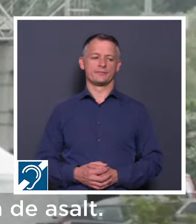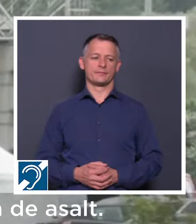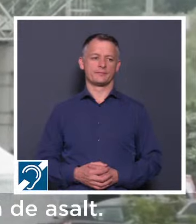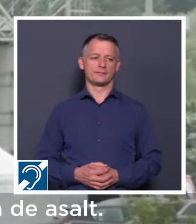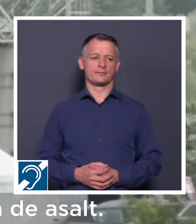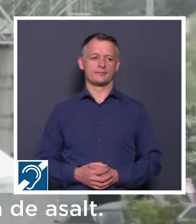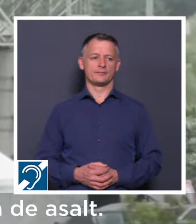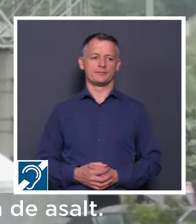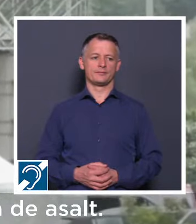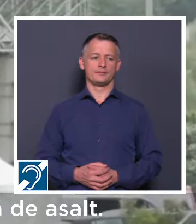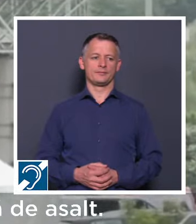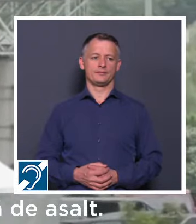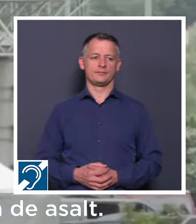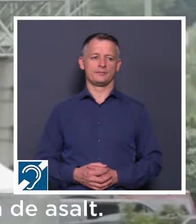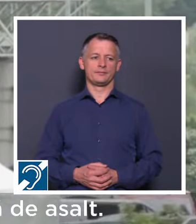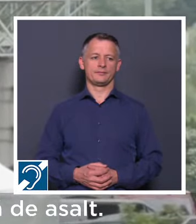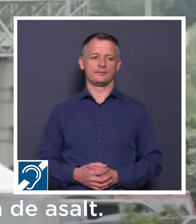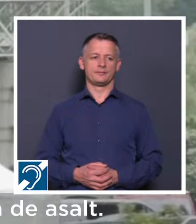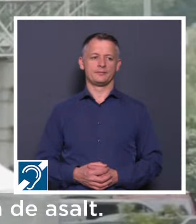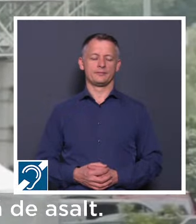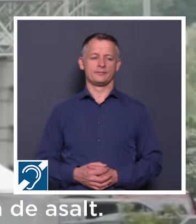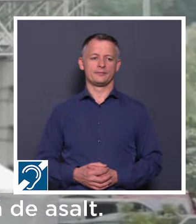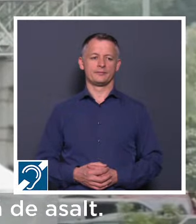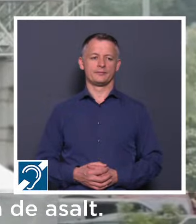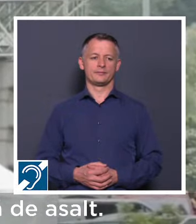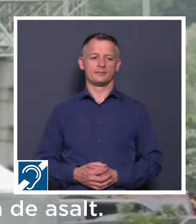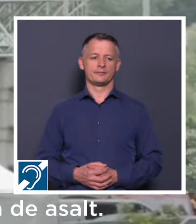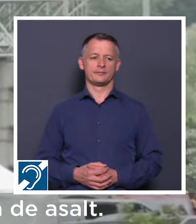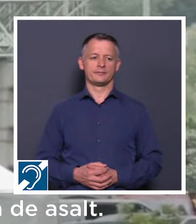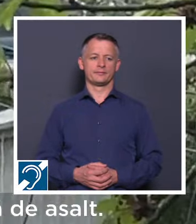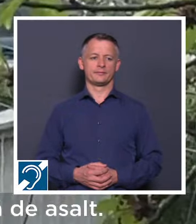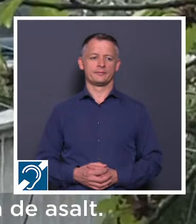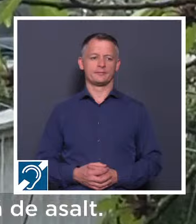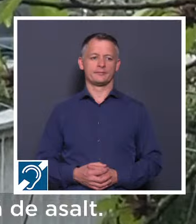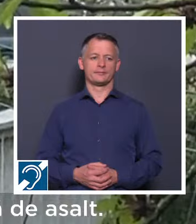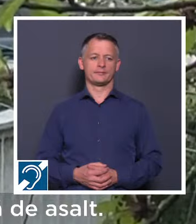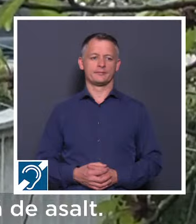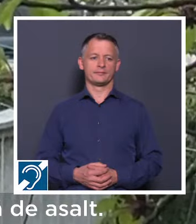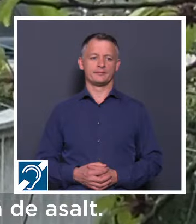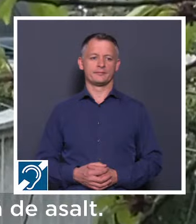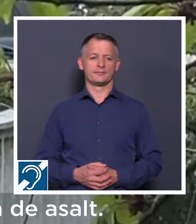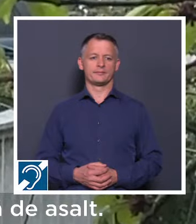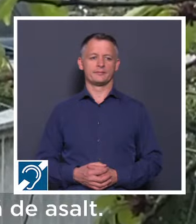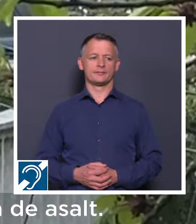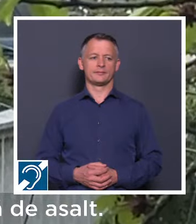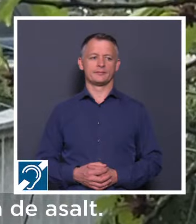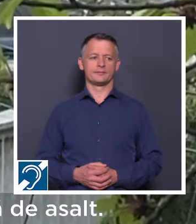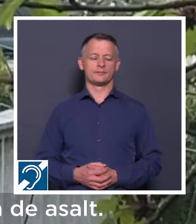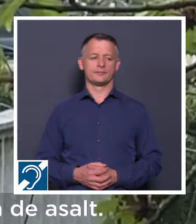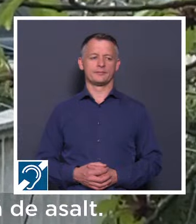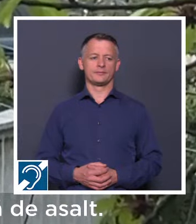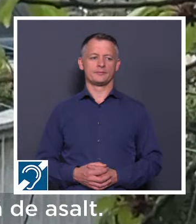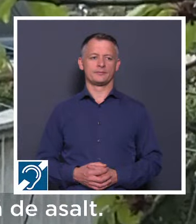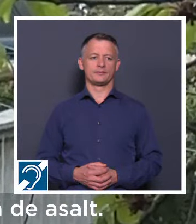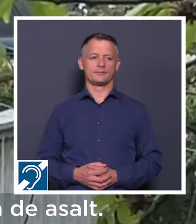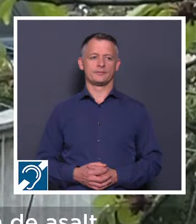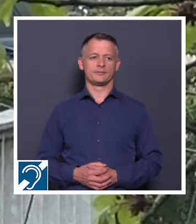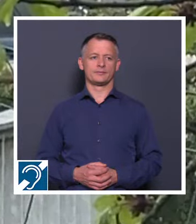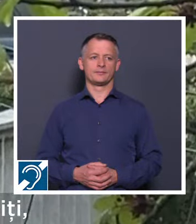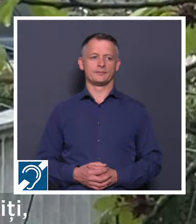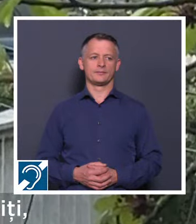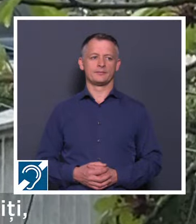ses complices n'ont pas hésité à tirer sur les escortes à l'arme